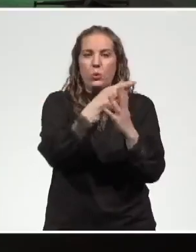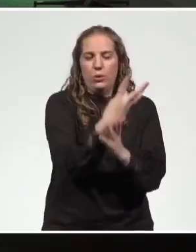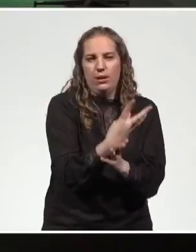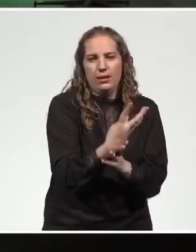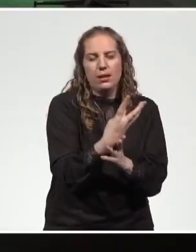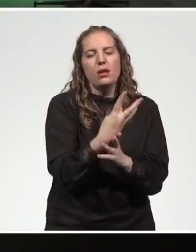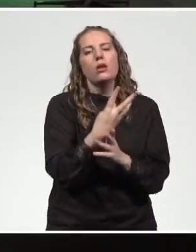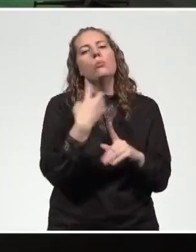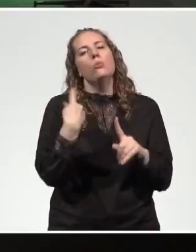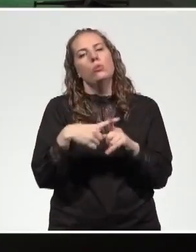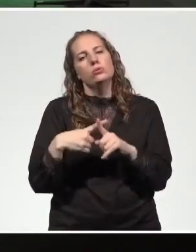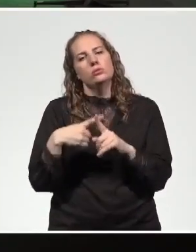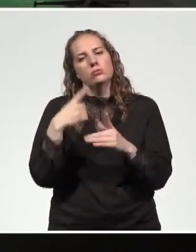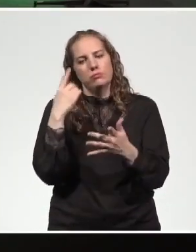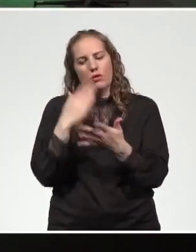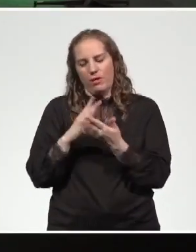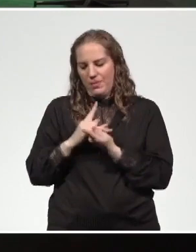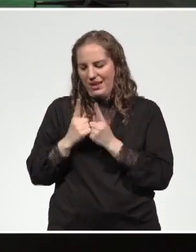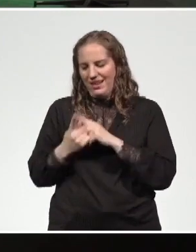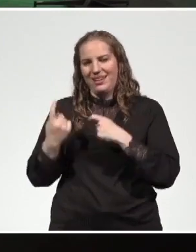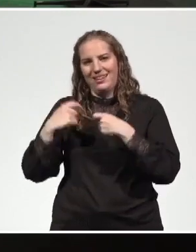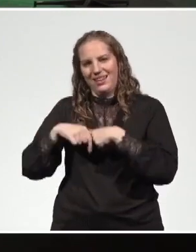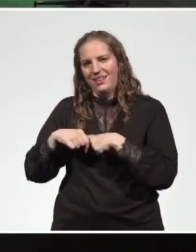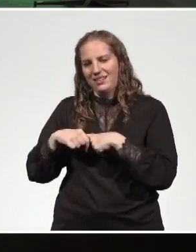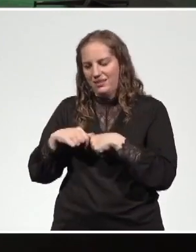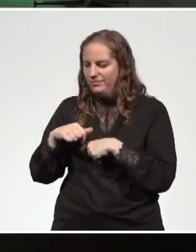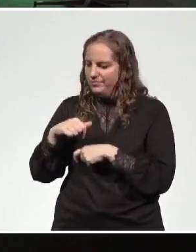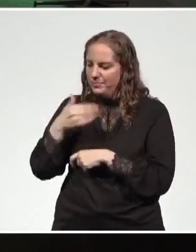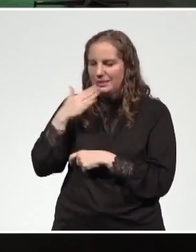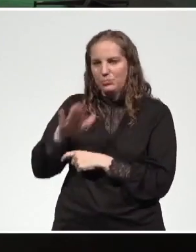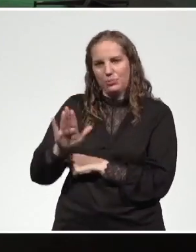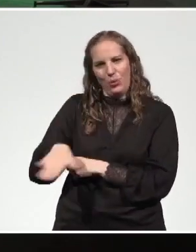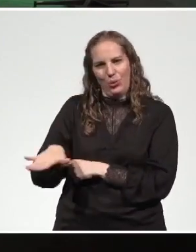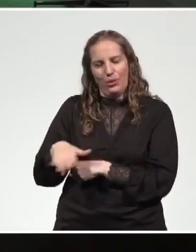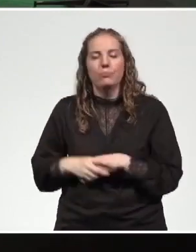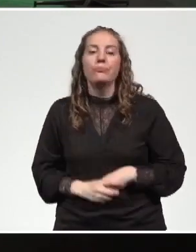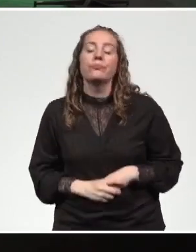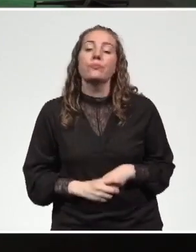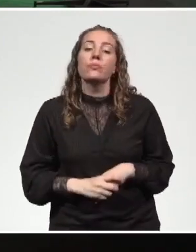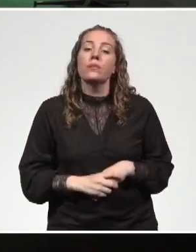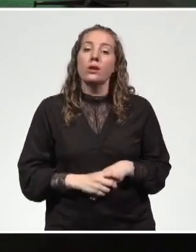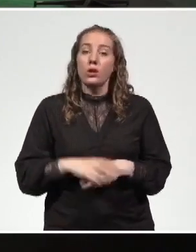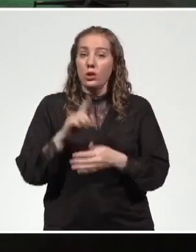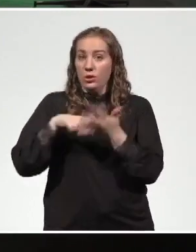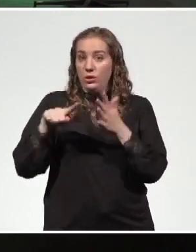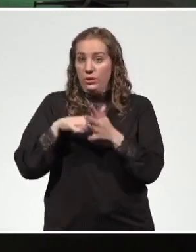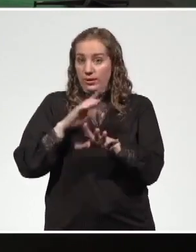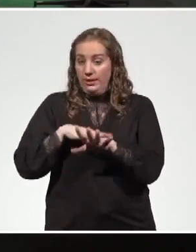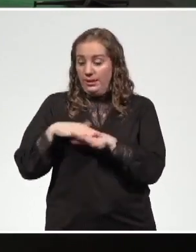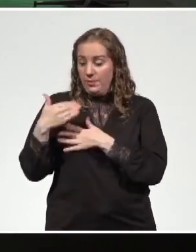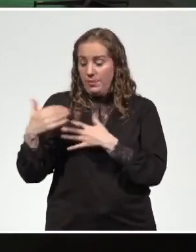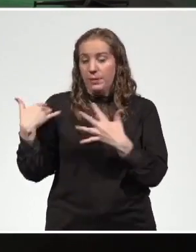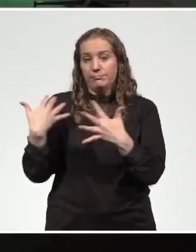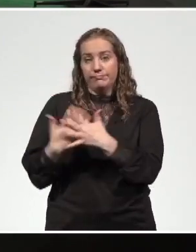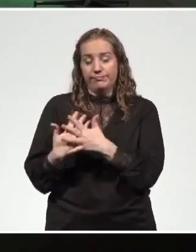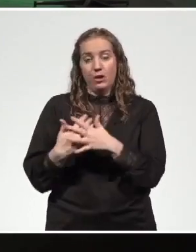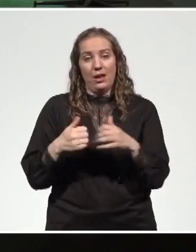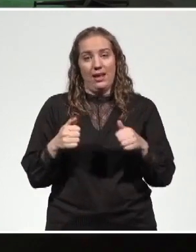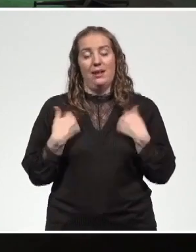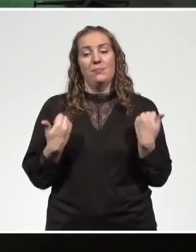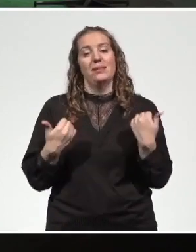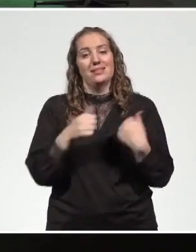ákveðna breytingar í þágu barna. Á þessu kjörtímabili þá hefur heilbrigðisráðherrann okkar, hún